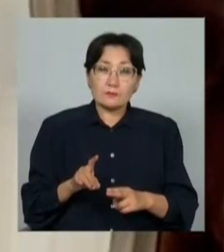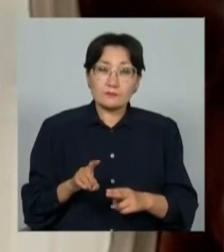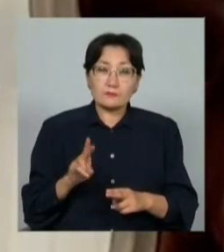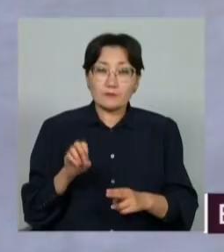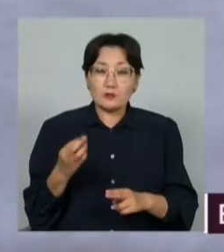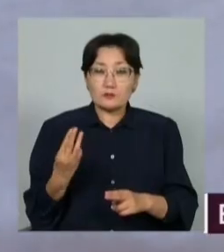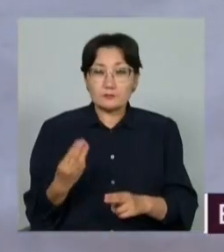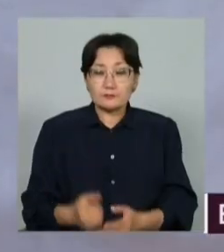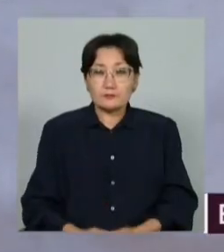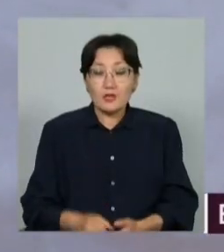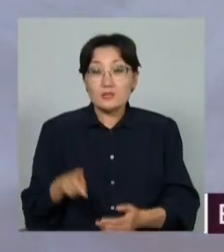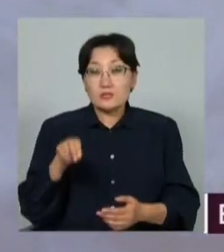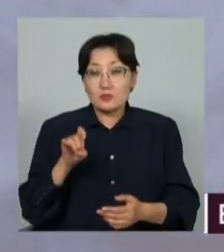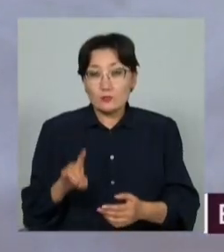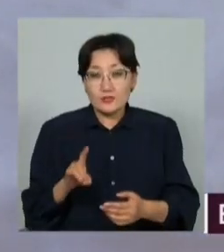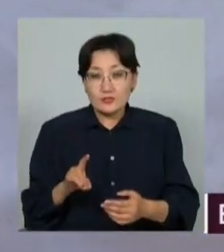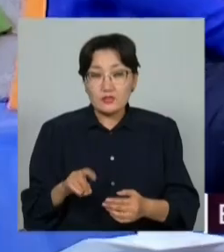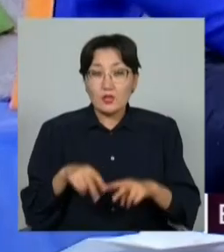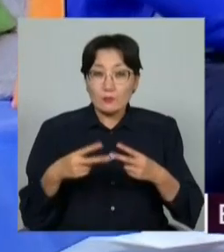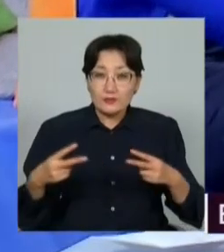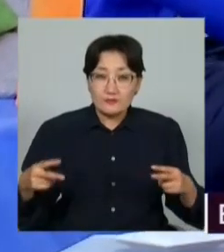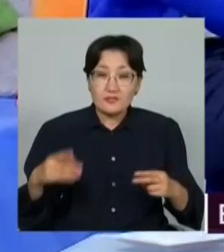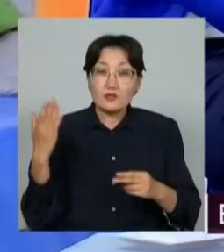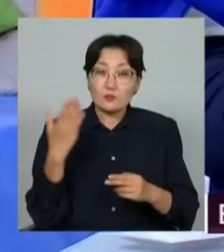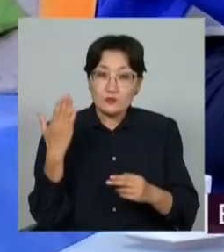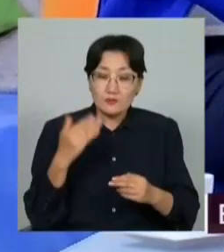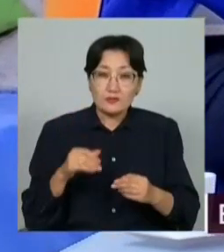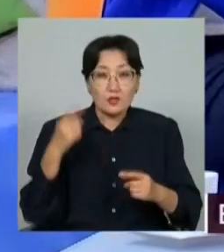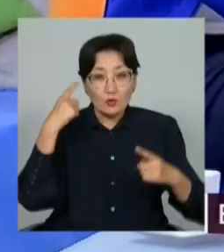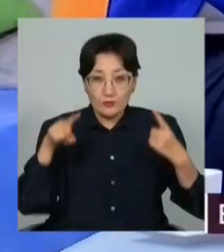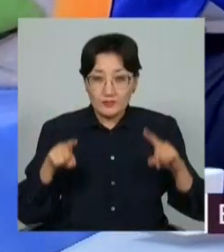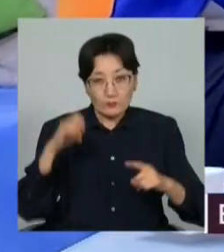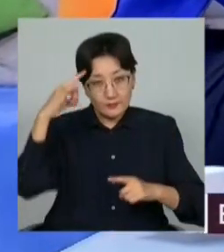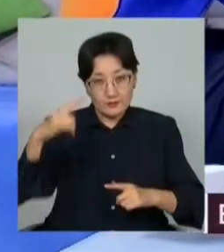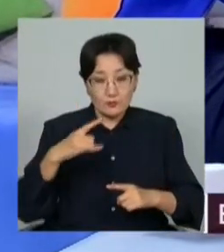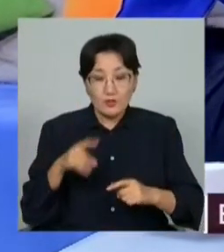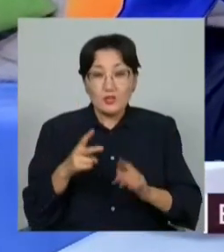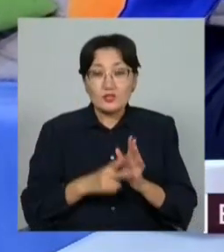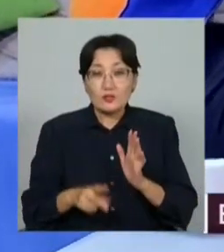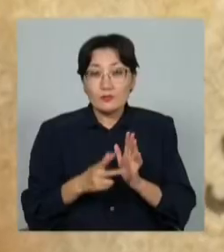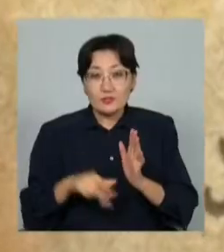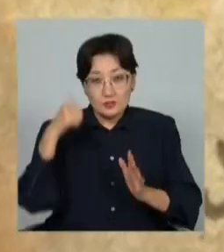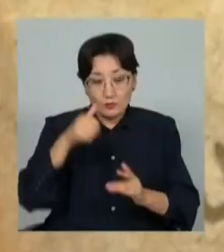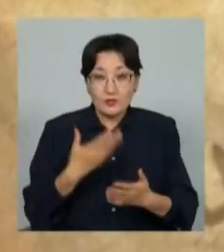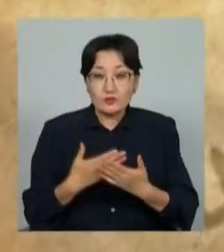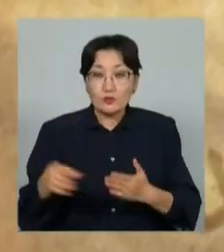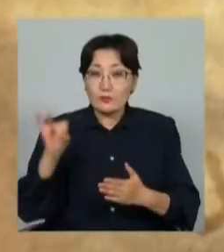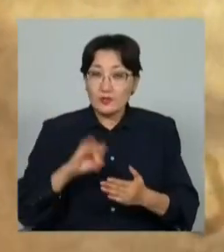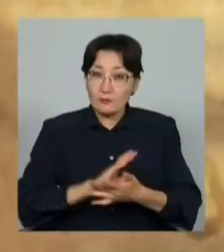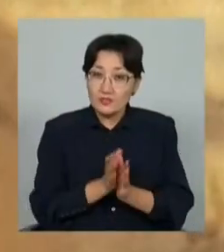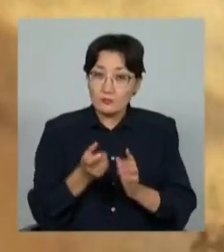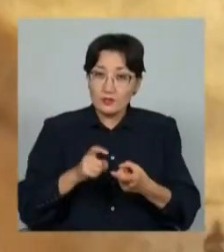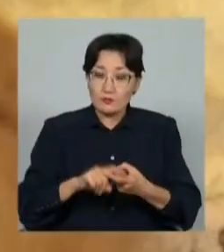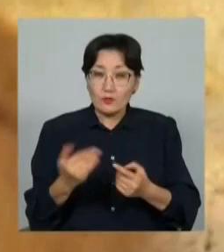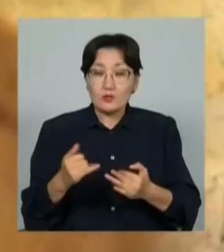Қош. Сатыбалды Нарымбетовтың әдебиет пен кинематографиядағы шығармашылығы қазақтың 70-80 жылға жуық тарихымен тығыз